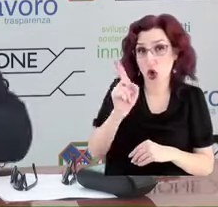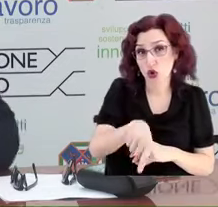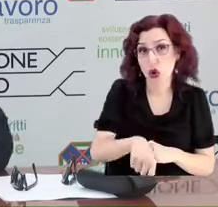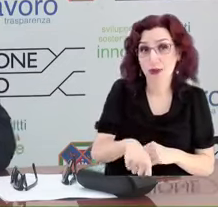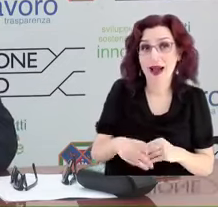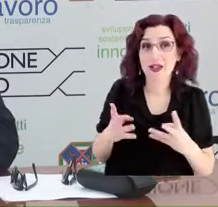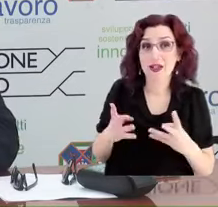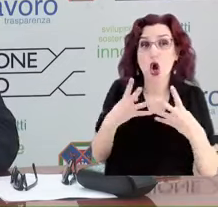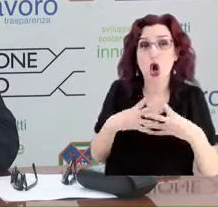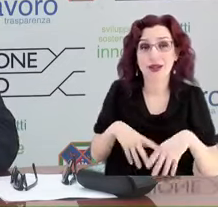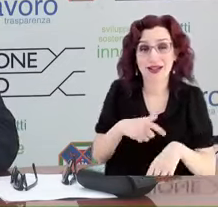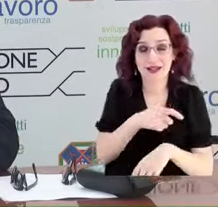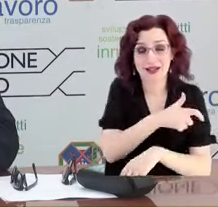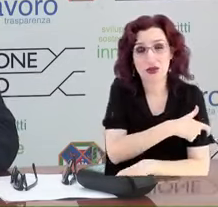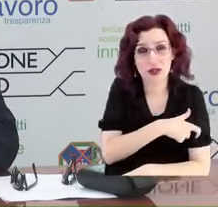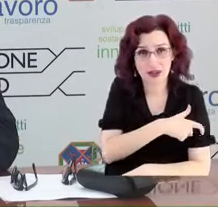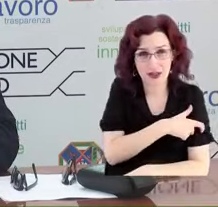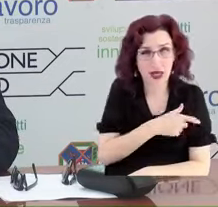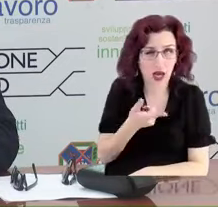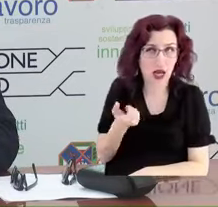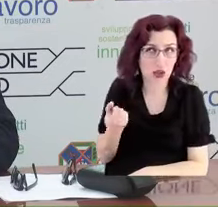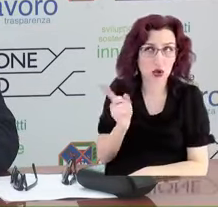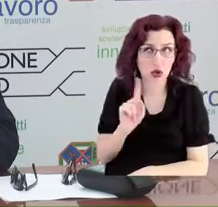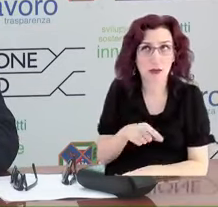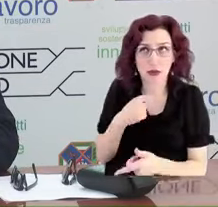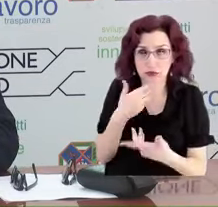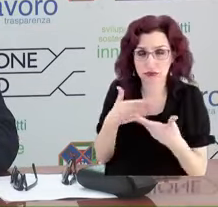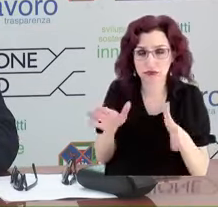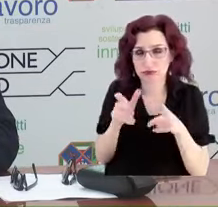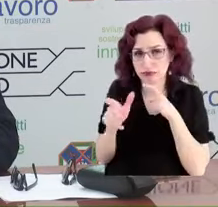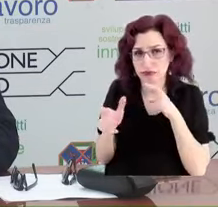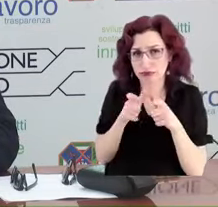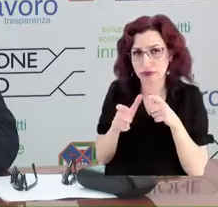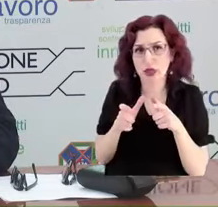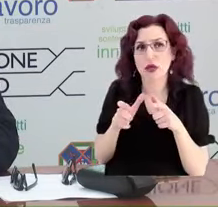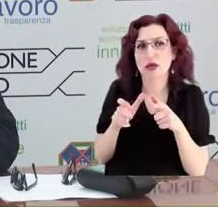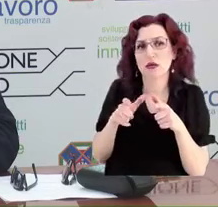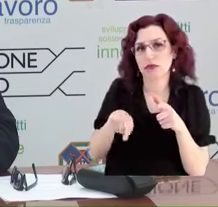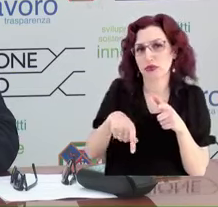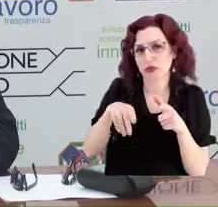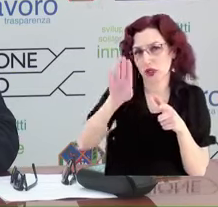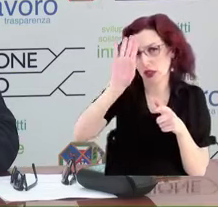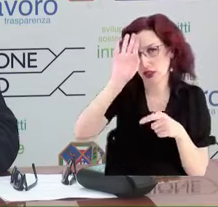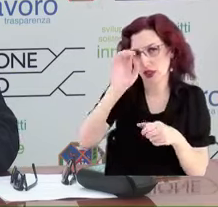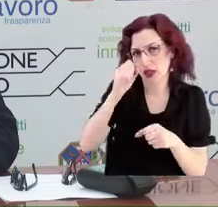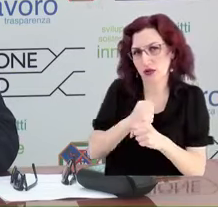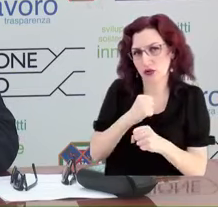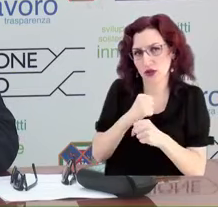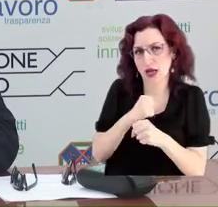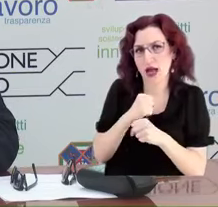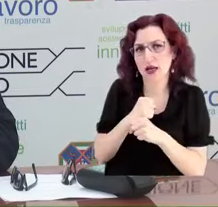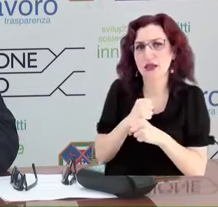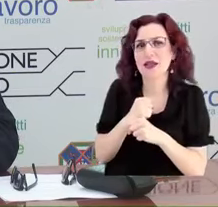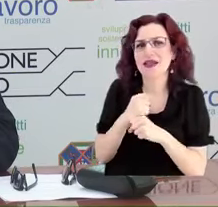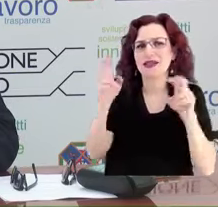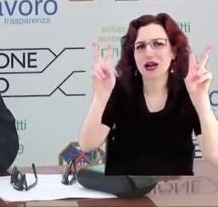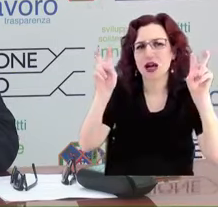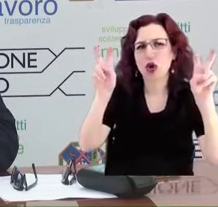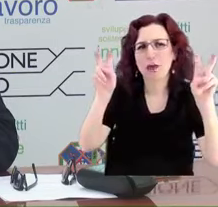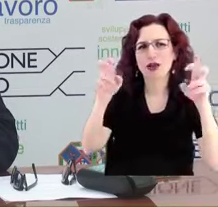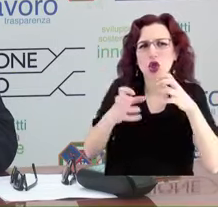e quelle parti datoriali proprio per affrontare il tema delle crisi aziendali e vedere che tipo di